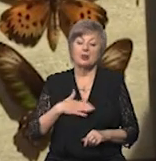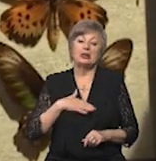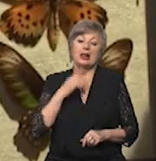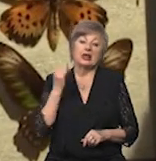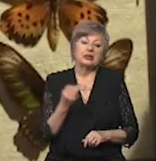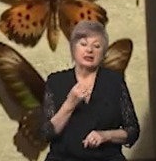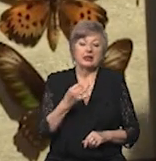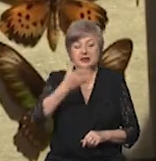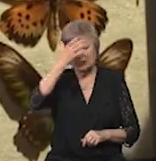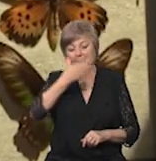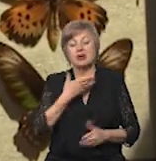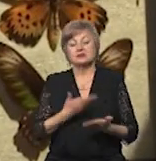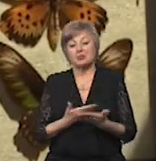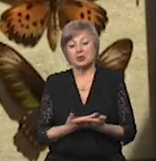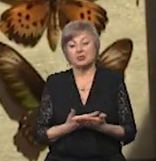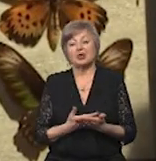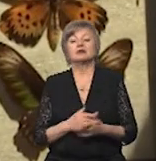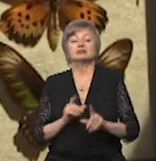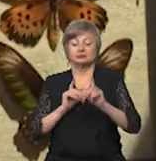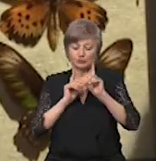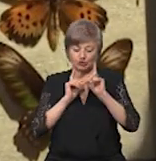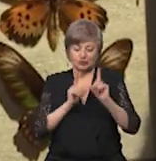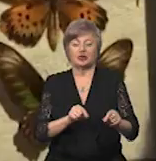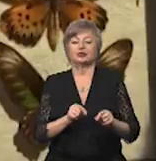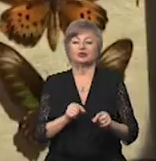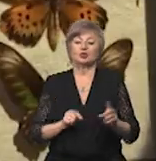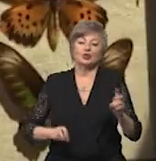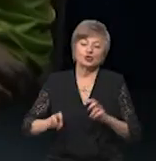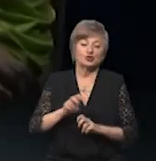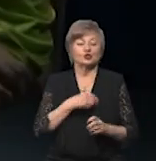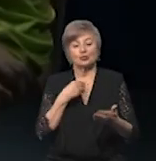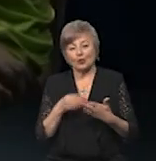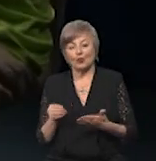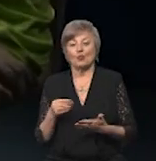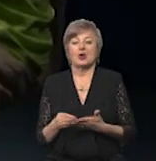цікавлять маски. Я йду на ринок, нахожу, придбаю.